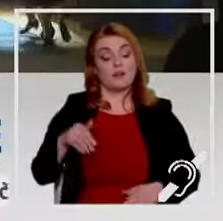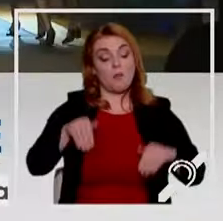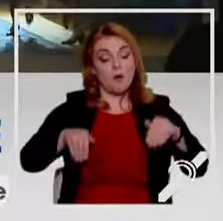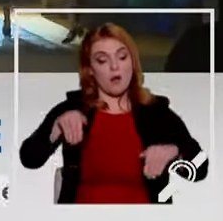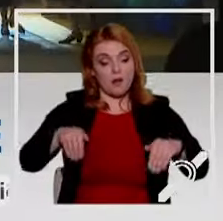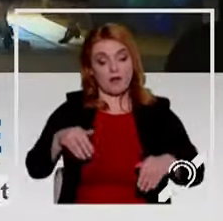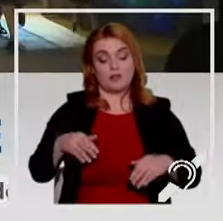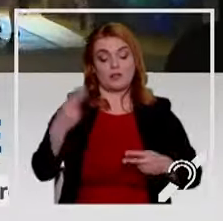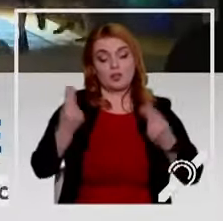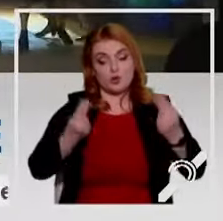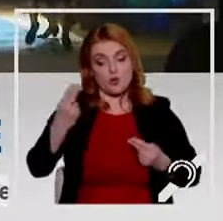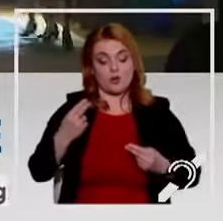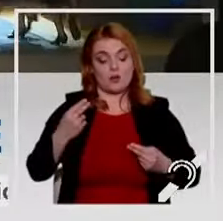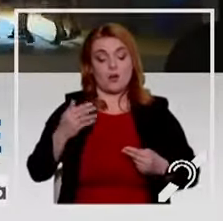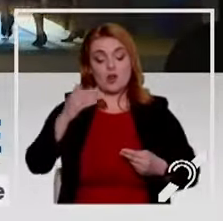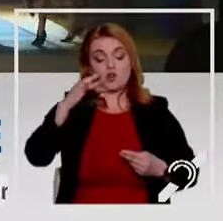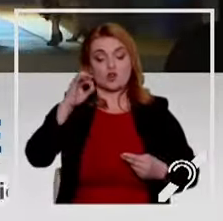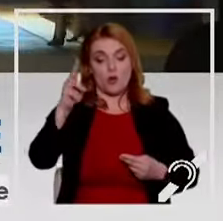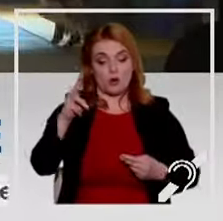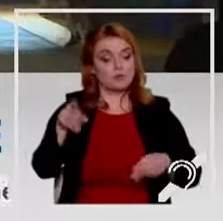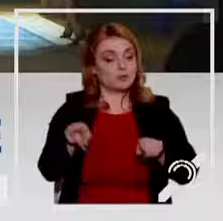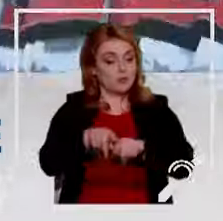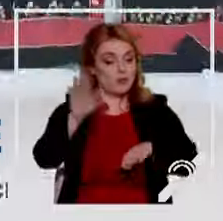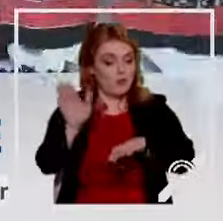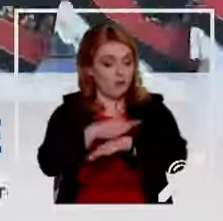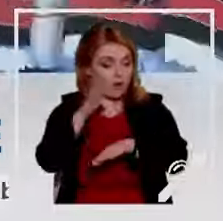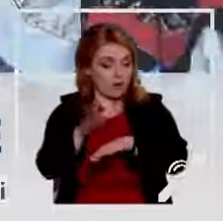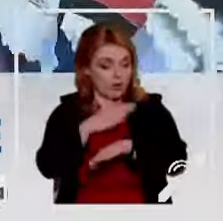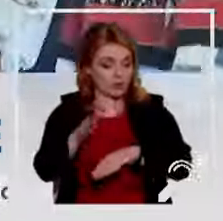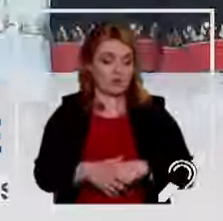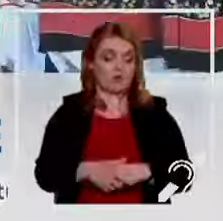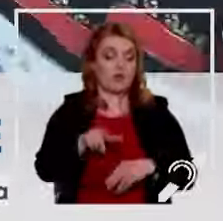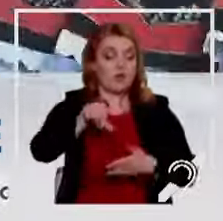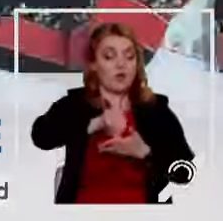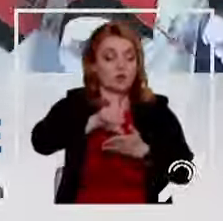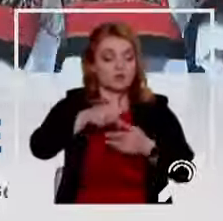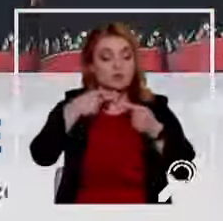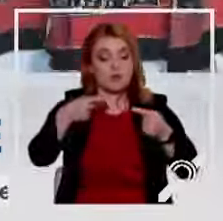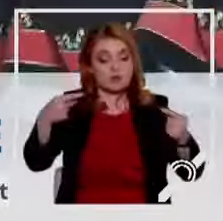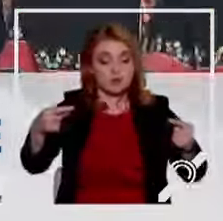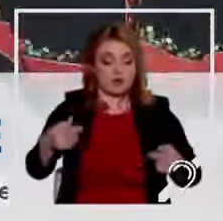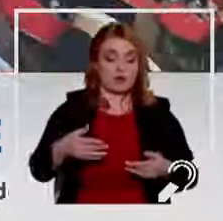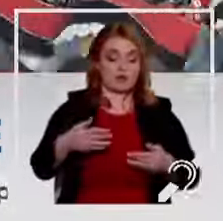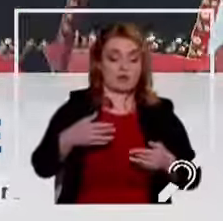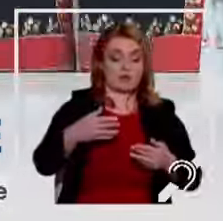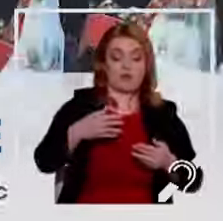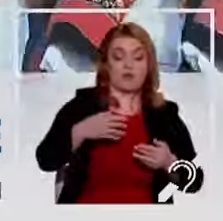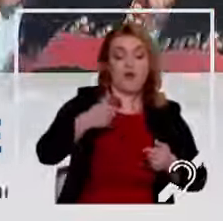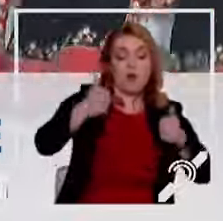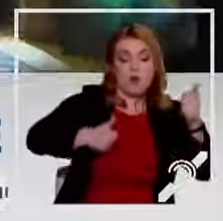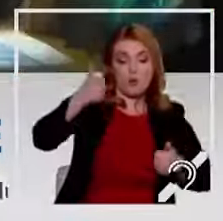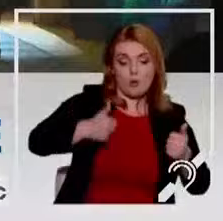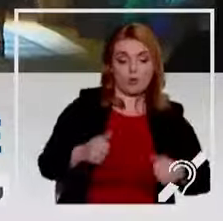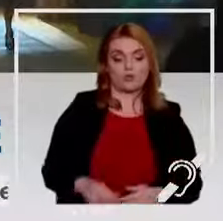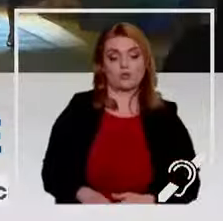a făcut o incursiune în trecut și a readus la viață într-un alt format spectacolul teatralizat în Nunta din anii